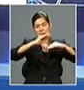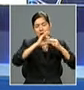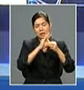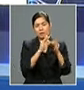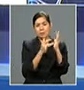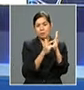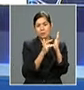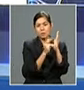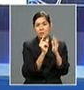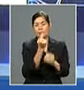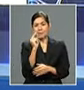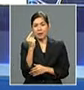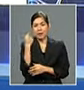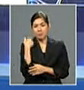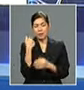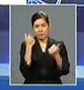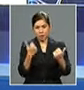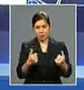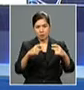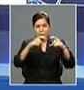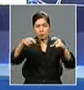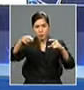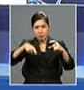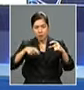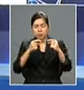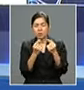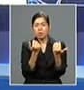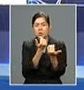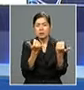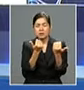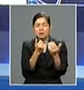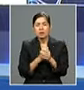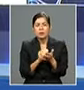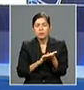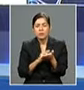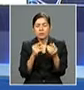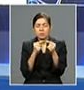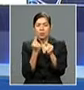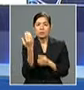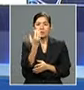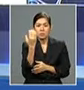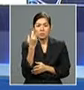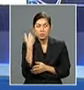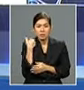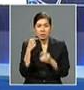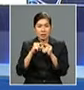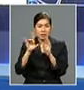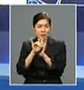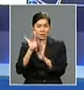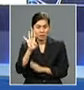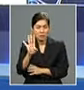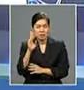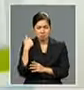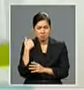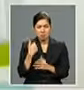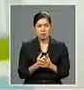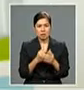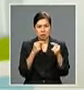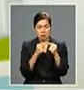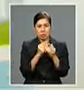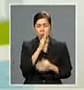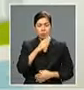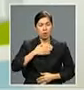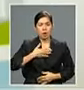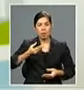นี้ค่ะคูปองทีวีดิจิตอลล็อตที่4ก็เริ่มแจกแล้วนะคะแต่ว่าบางคนยังบ่นว่าไม่ได้รับวันนี้เรามีวิธีตรวจสอบดูค่ะว่า